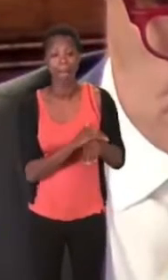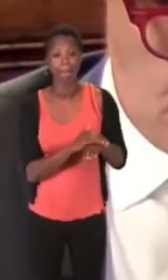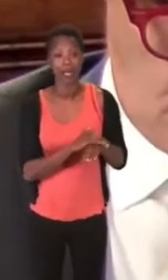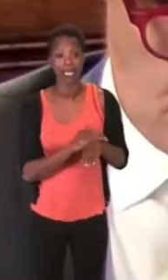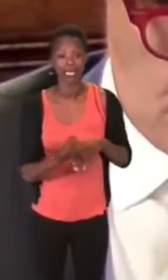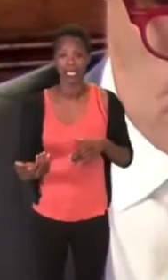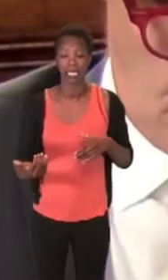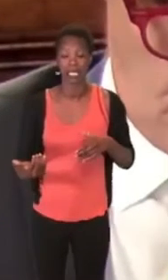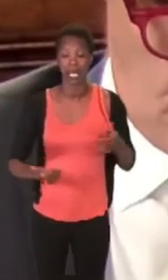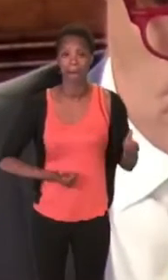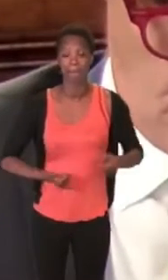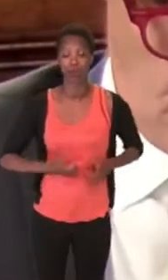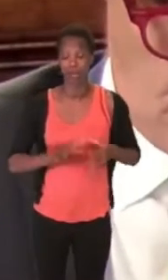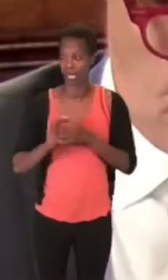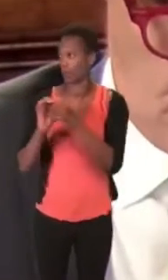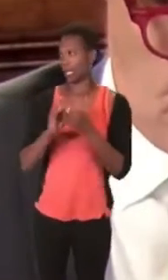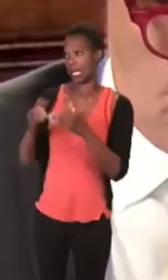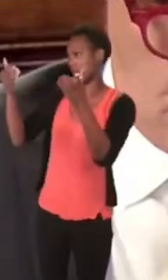solidarités.